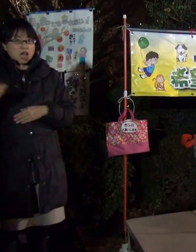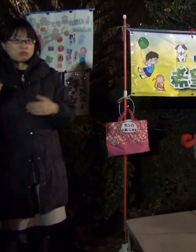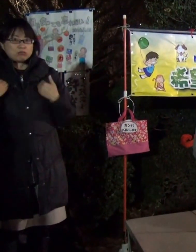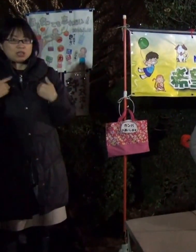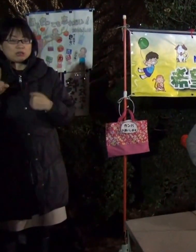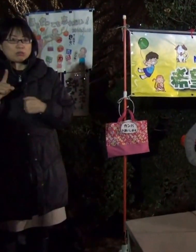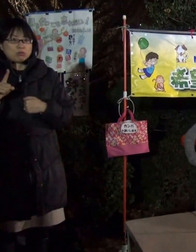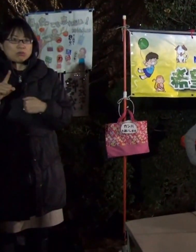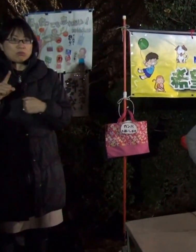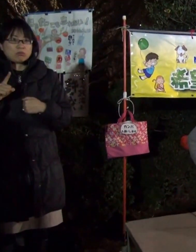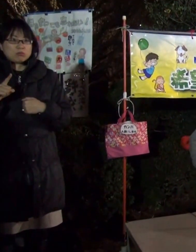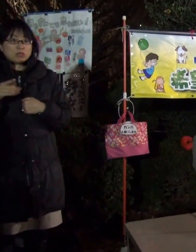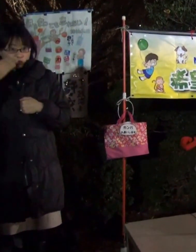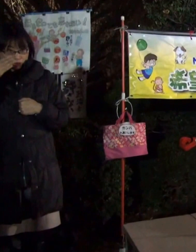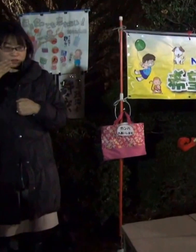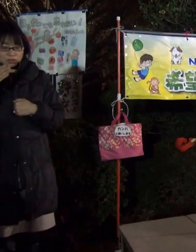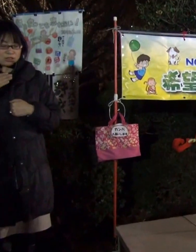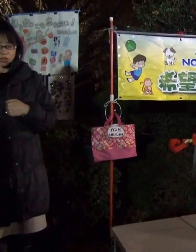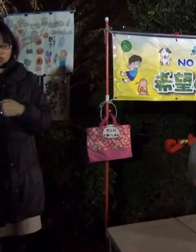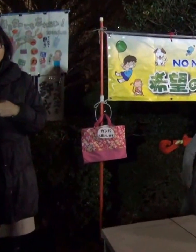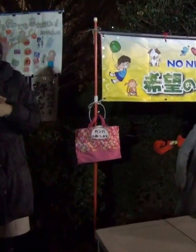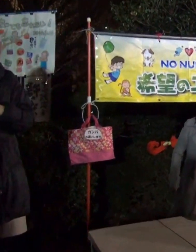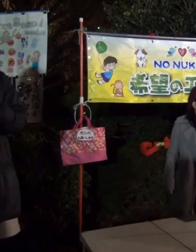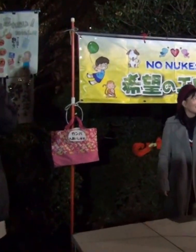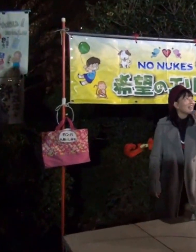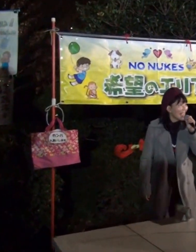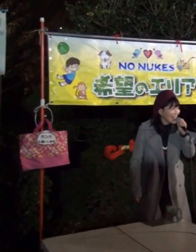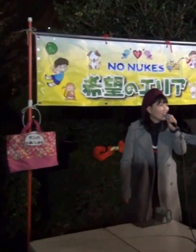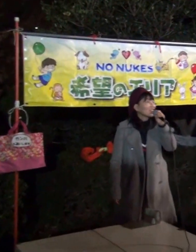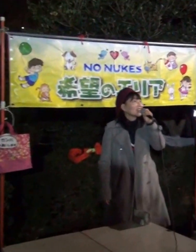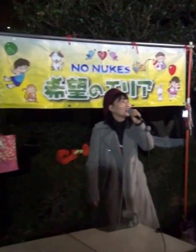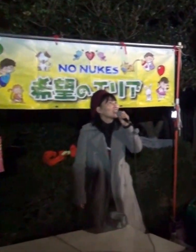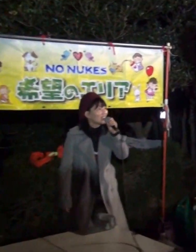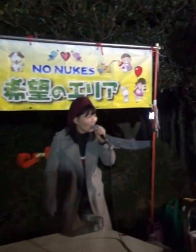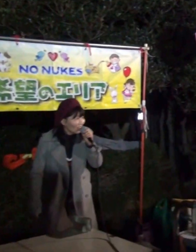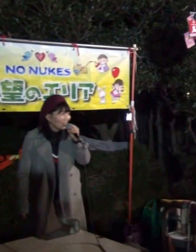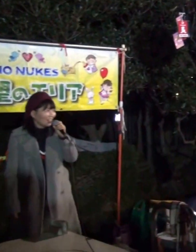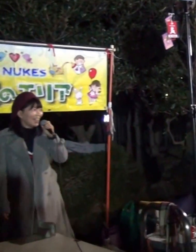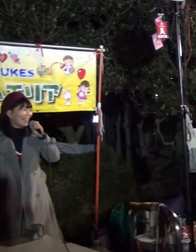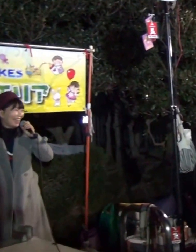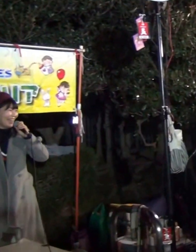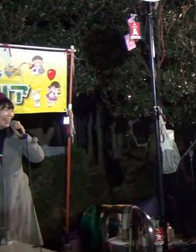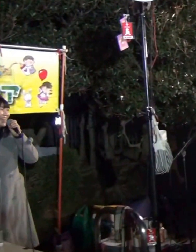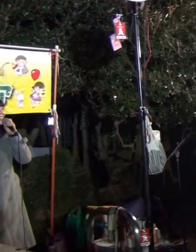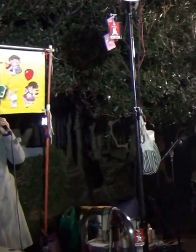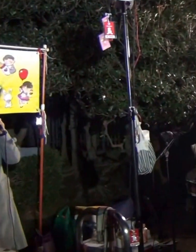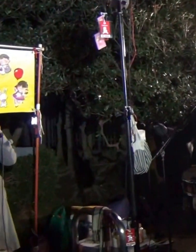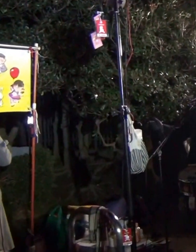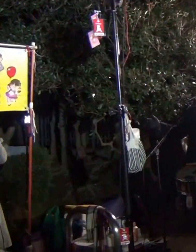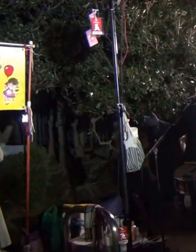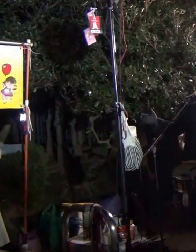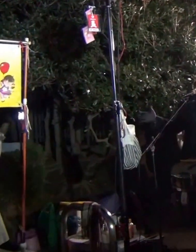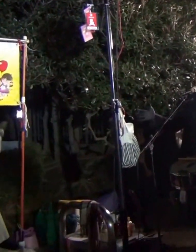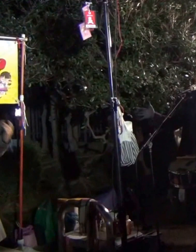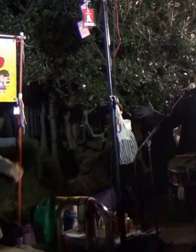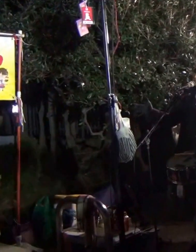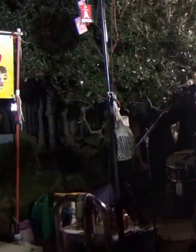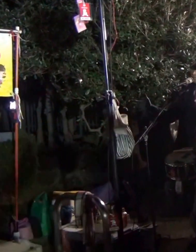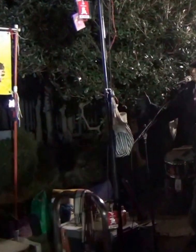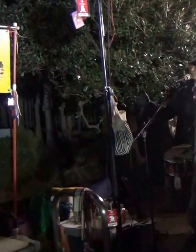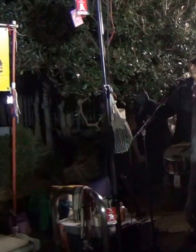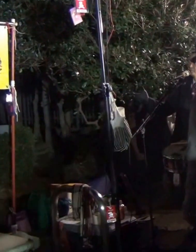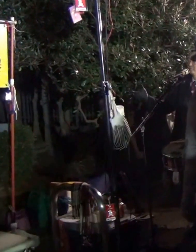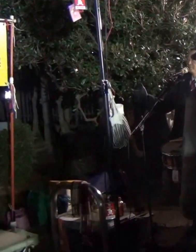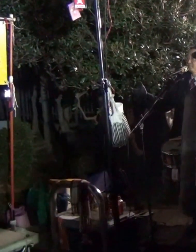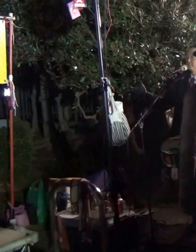じゃん、ね、よくあの病院の先生の言うこと聞いて、ね、いい子にしてるんですよ一緒にね、また元気に